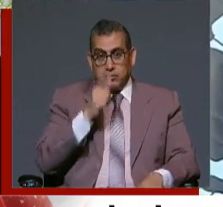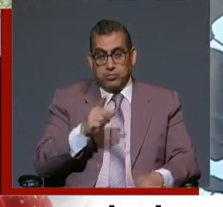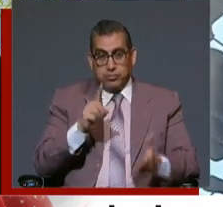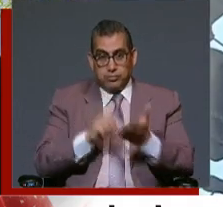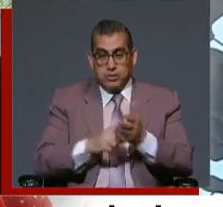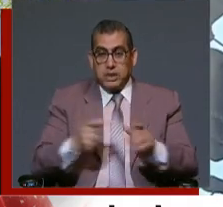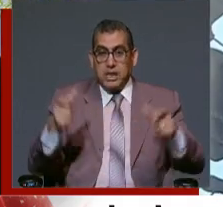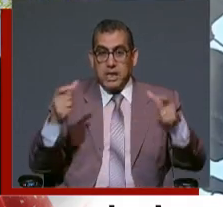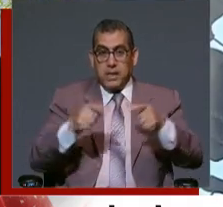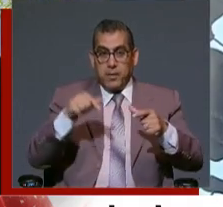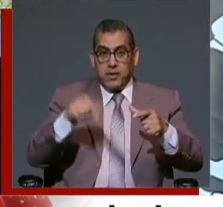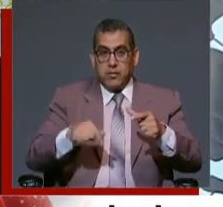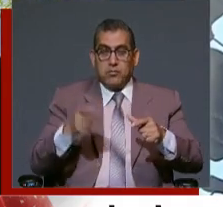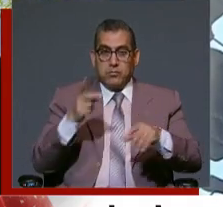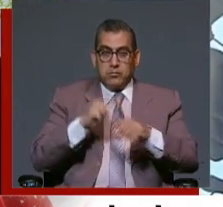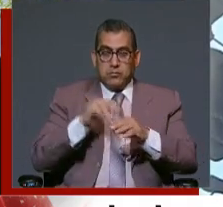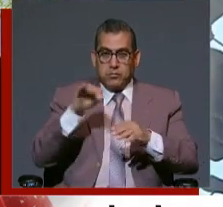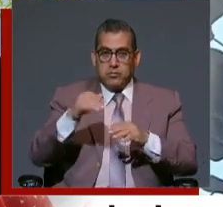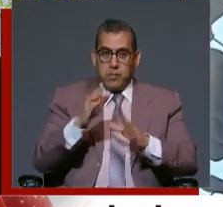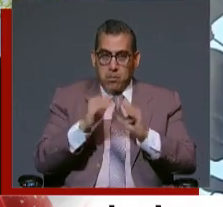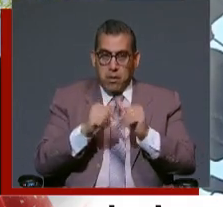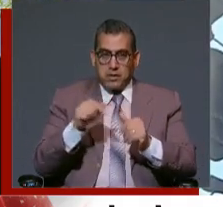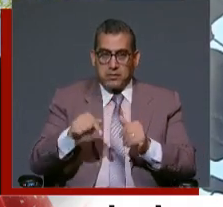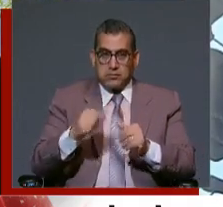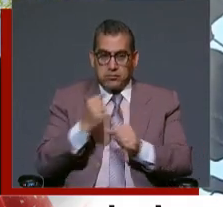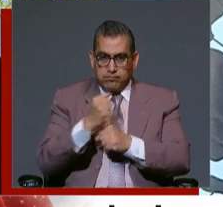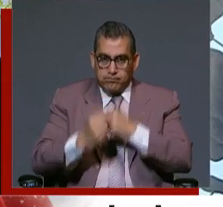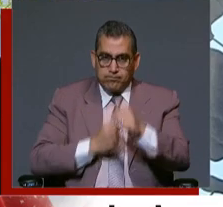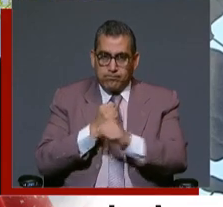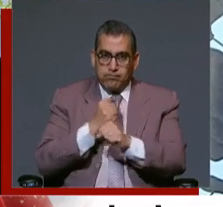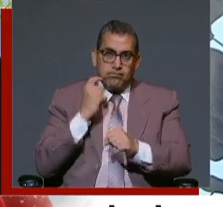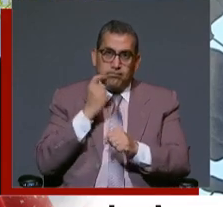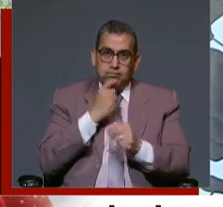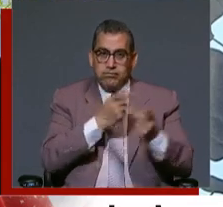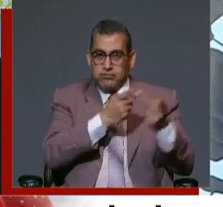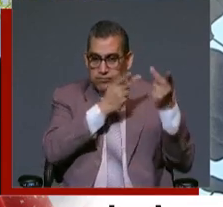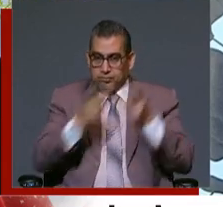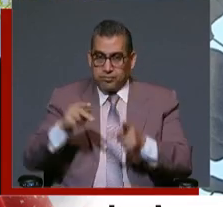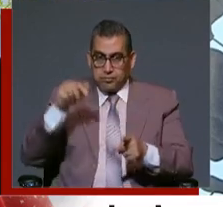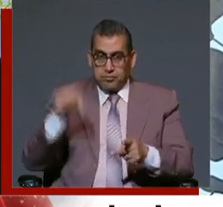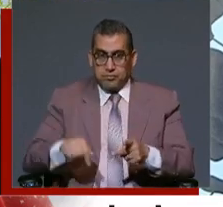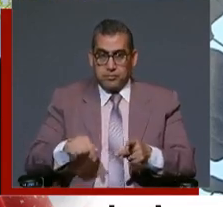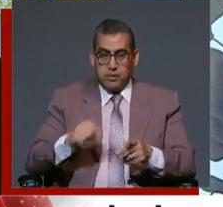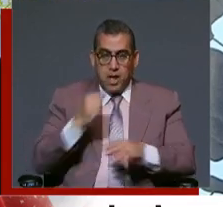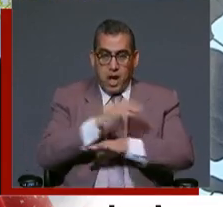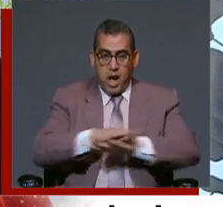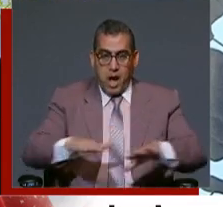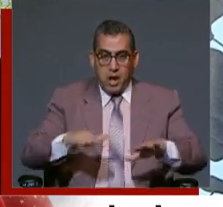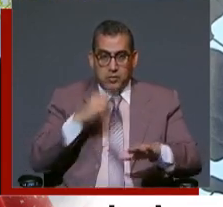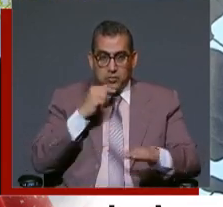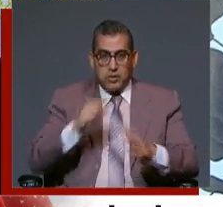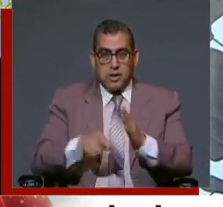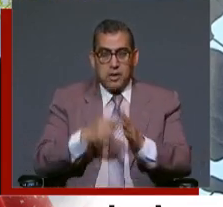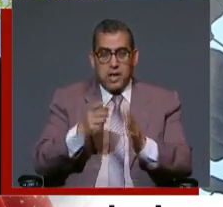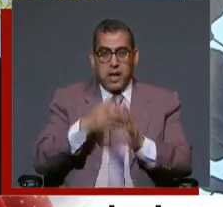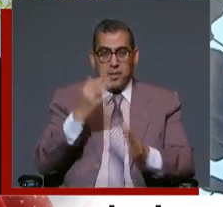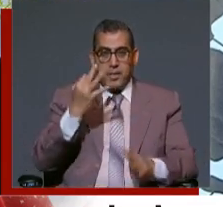الاجتماعات التي حرصت مصر على استضافتها على أراضيها للمرة